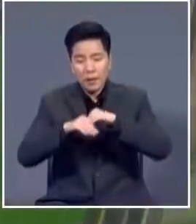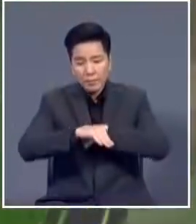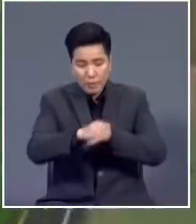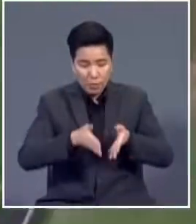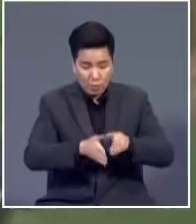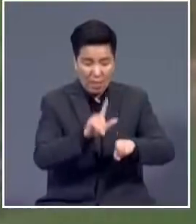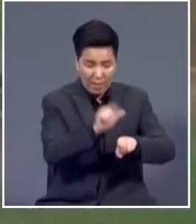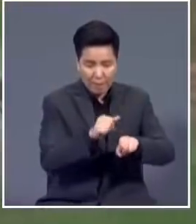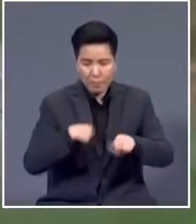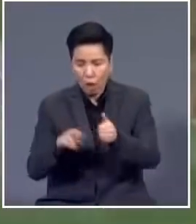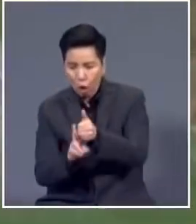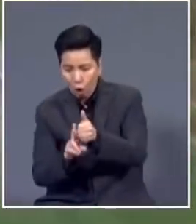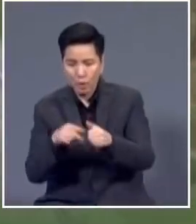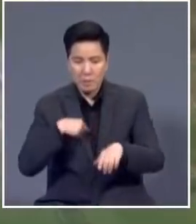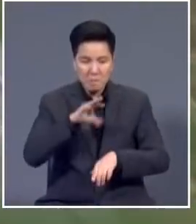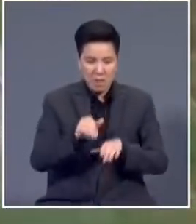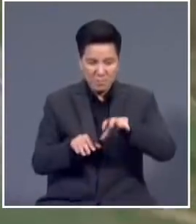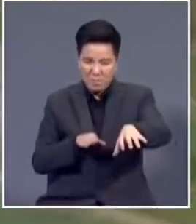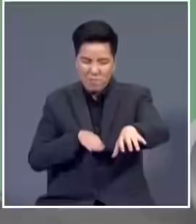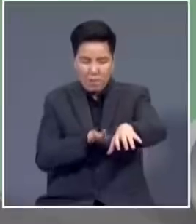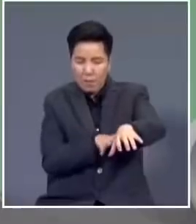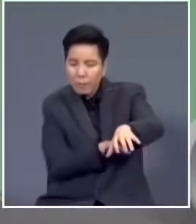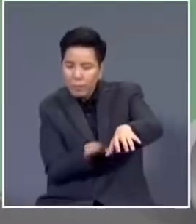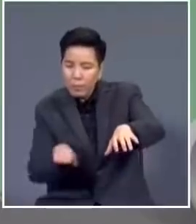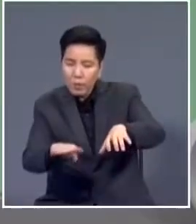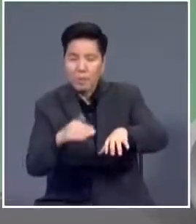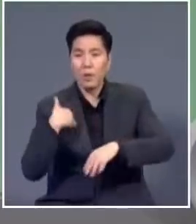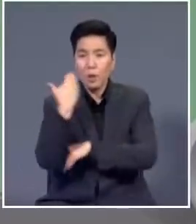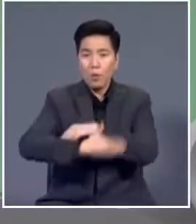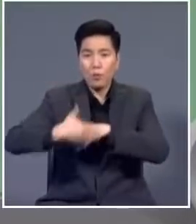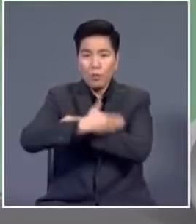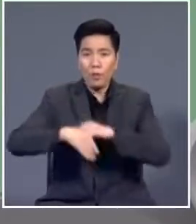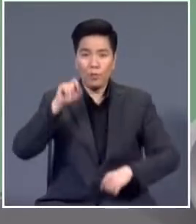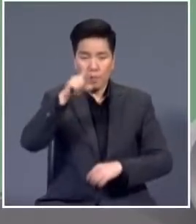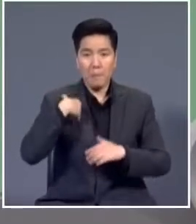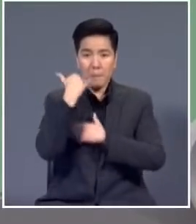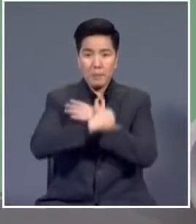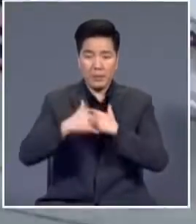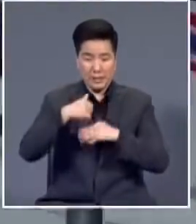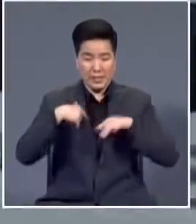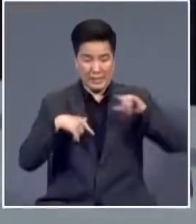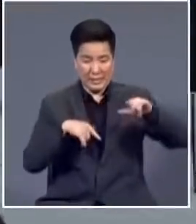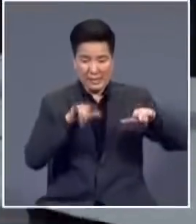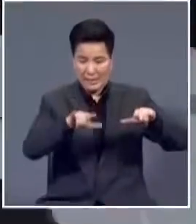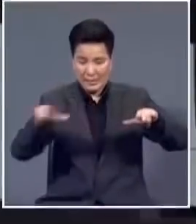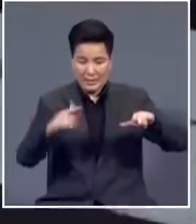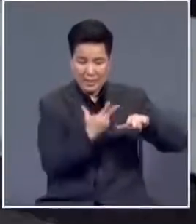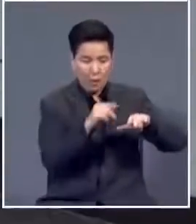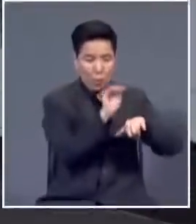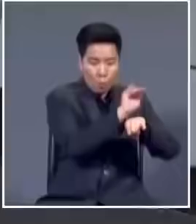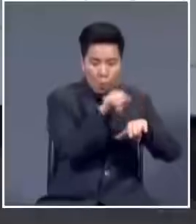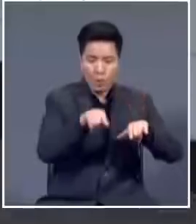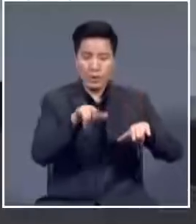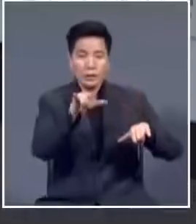องการเพิ่มโครงข่ายทางเลี่ยงเมือง2รถไฟความเร็วสูงเชื่อม3ท่าอากาศยานดอนเมืองสุวรรณภูมิอู่ตาเ